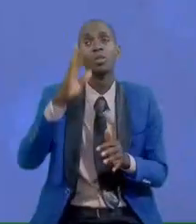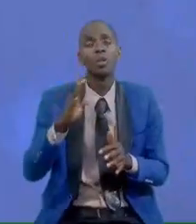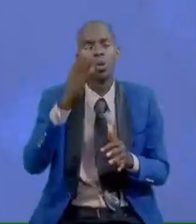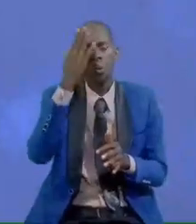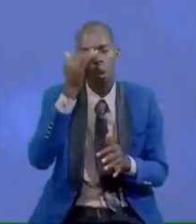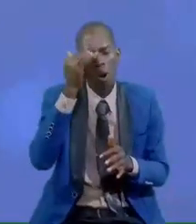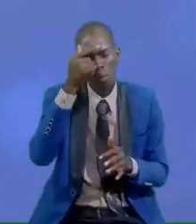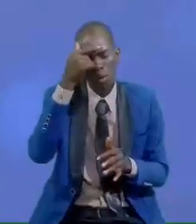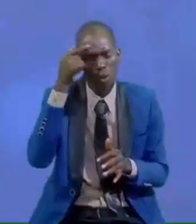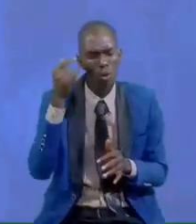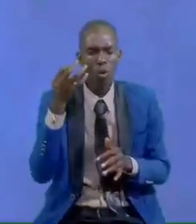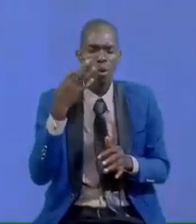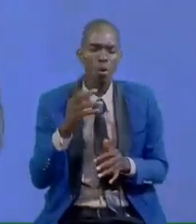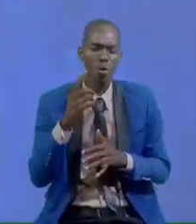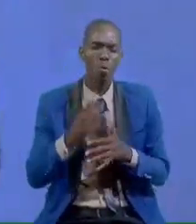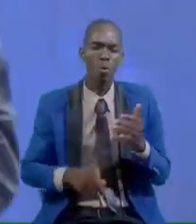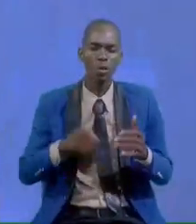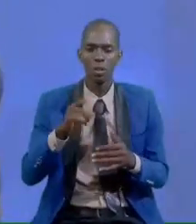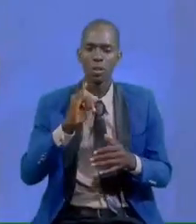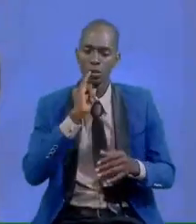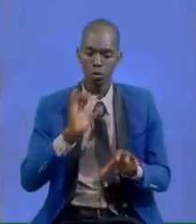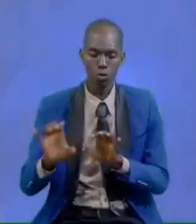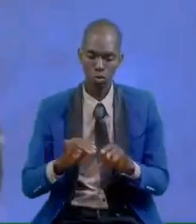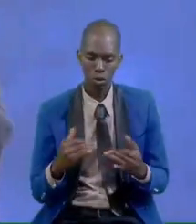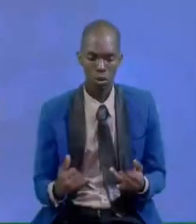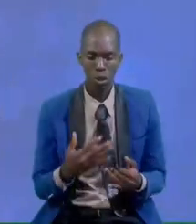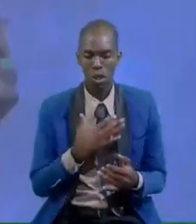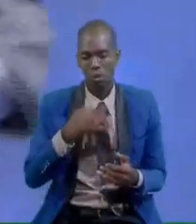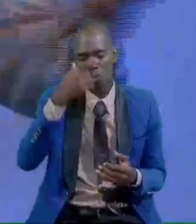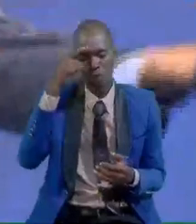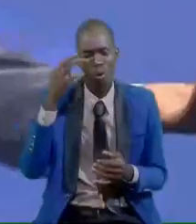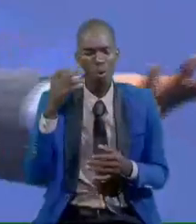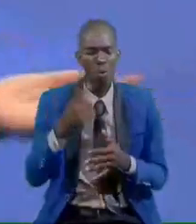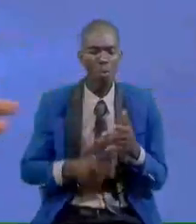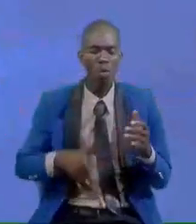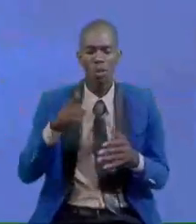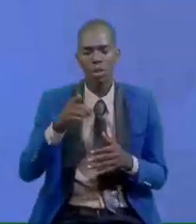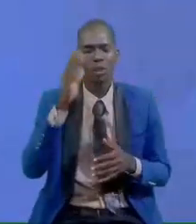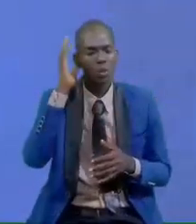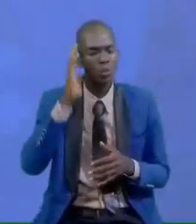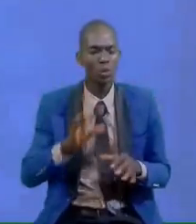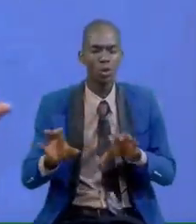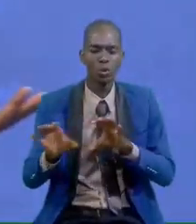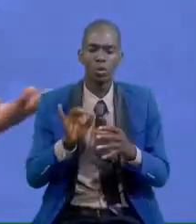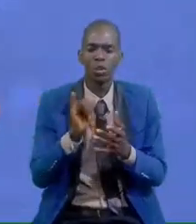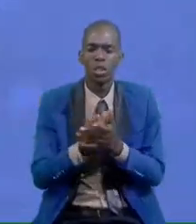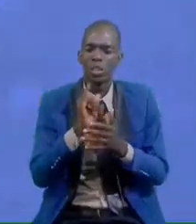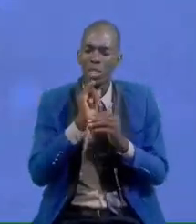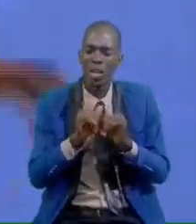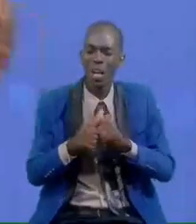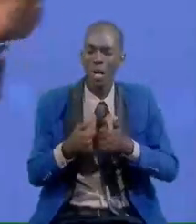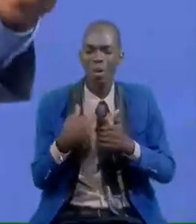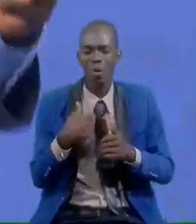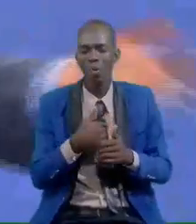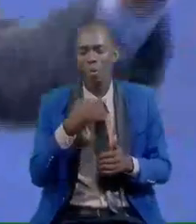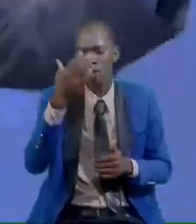fait. Premièrement, à cause de ce qu'il fera, c'est pourquoi nous louons Dieu, c'est pourquoi nous sommes contents, c'est pourquoi nous savons que les liens